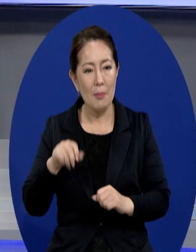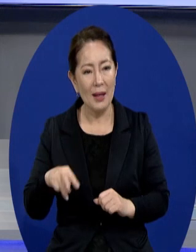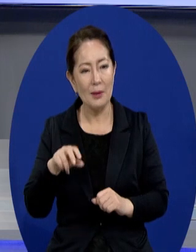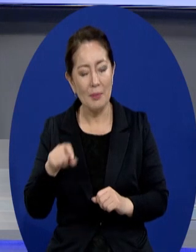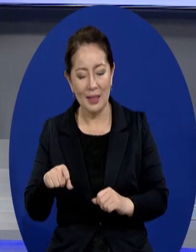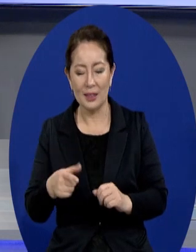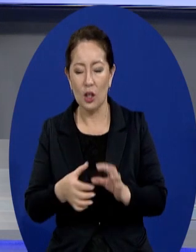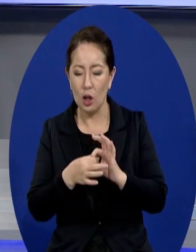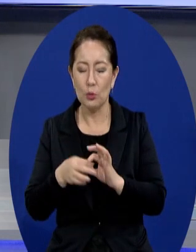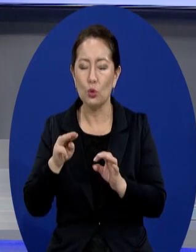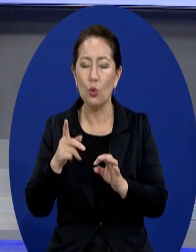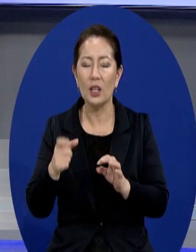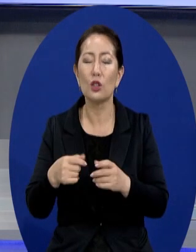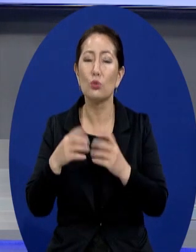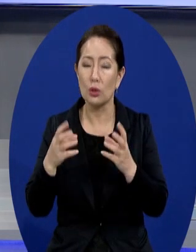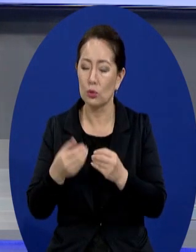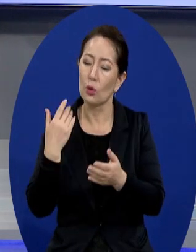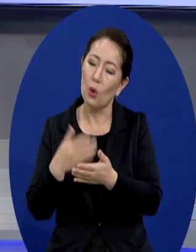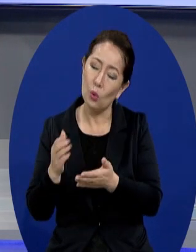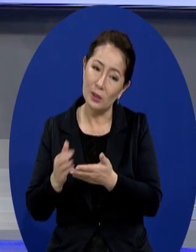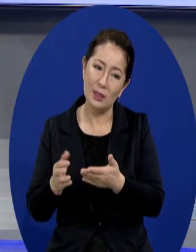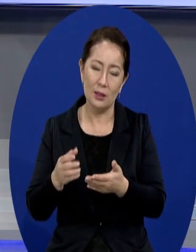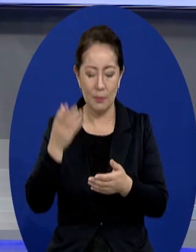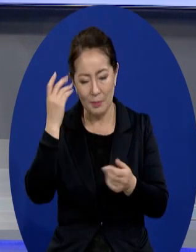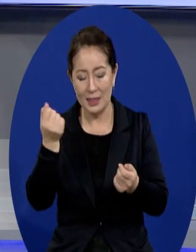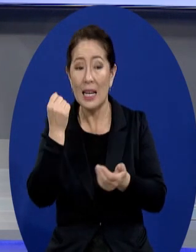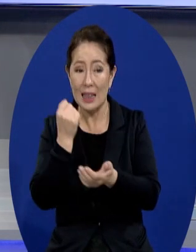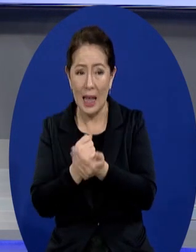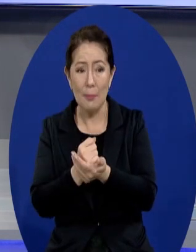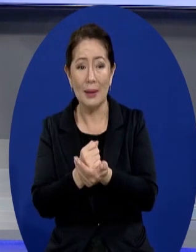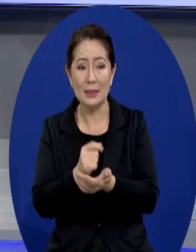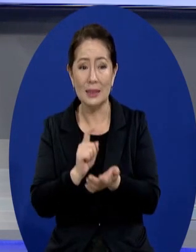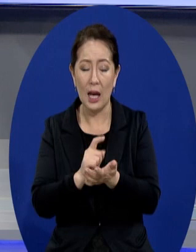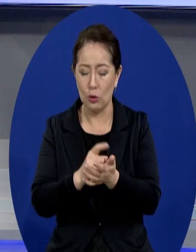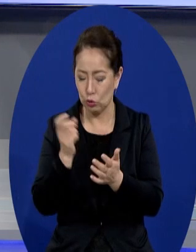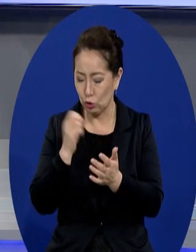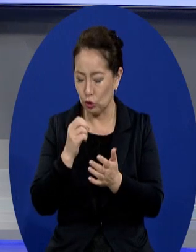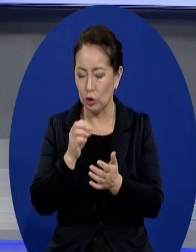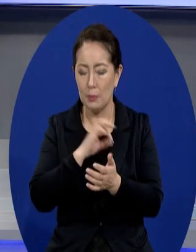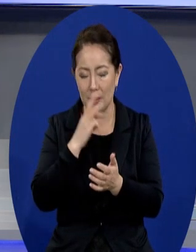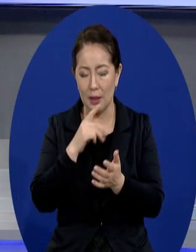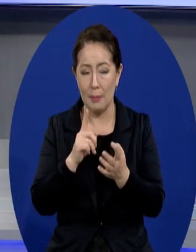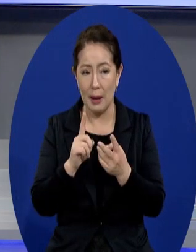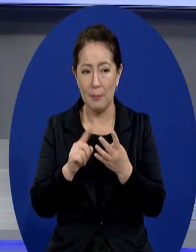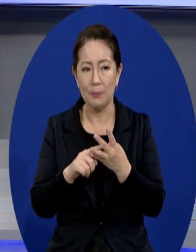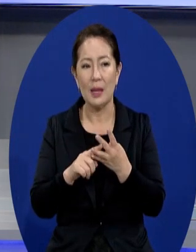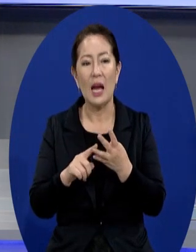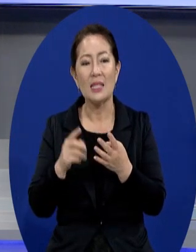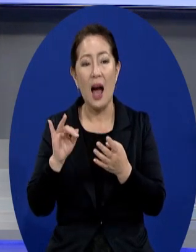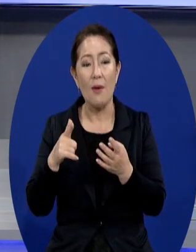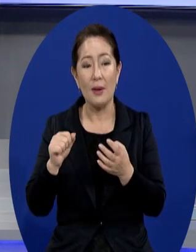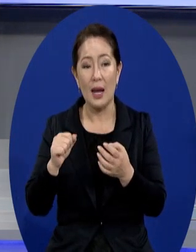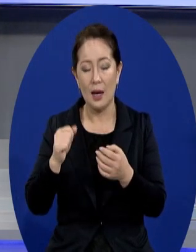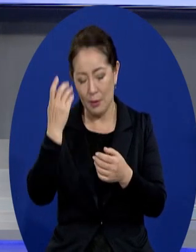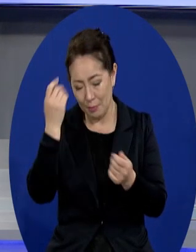гаралтай түүхэд бүтээгдэхүүнээ худалдан борлуулахад малчт тамга заавал ашигладаг болно гэсэн энэ мэдээлэл байна. За аврах малчин